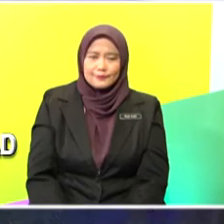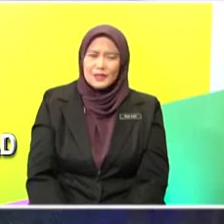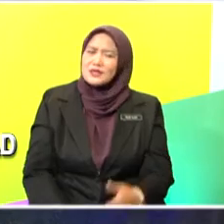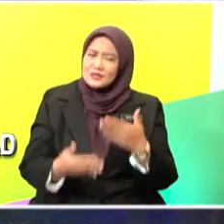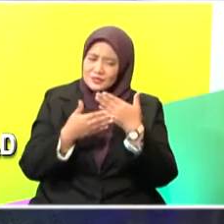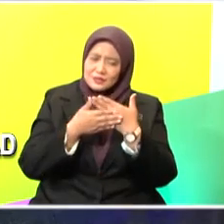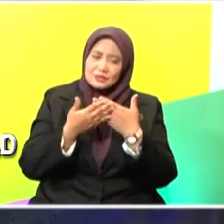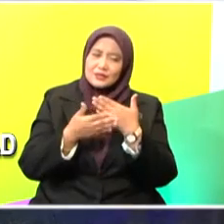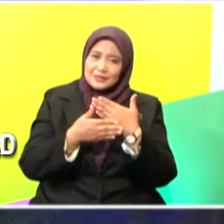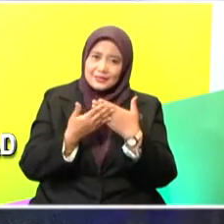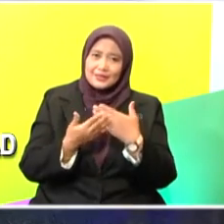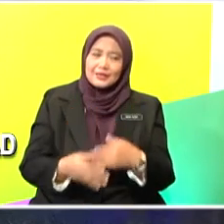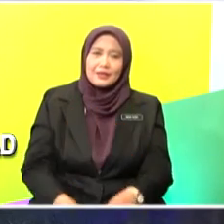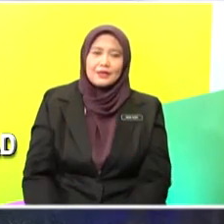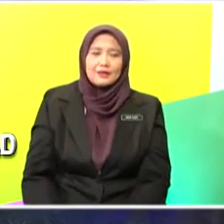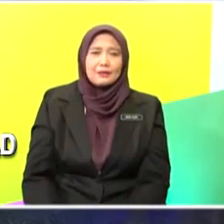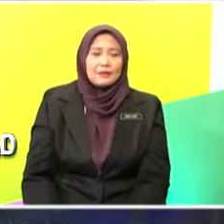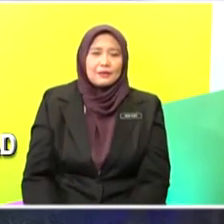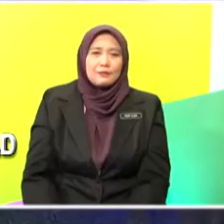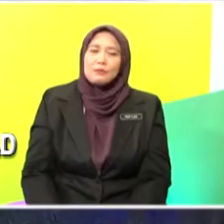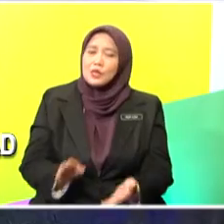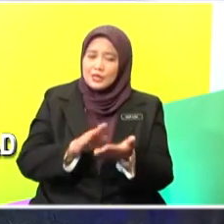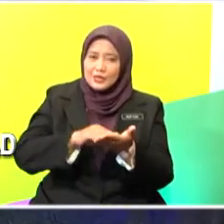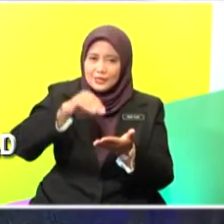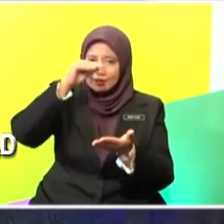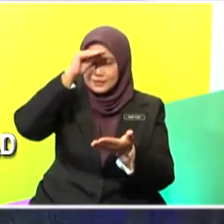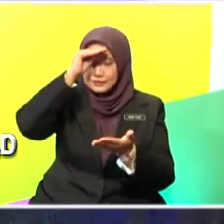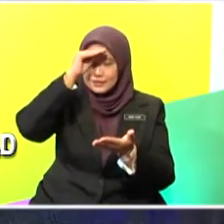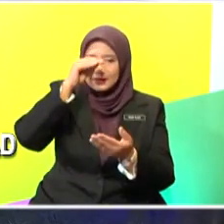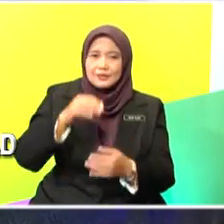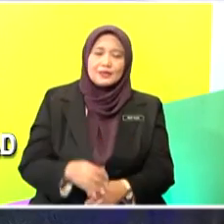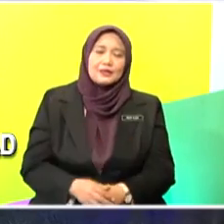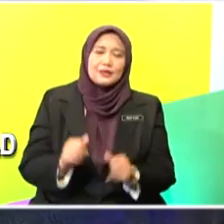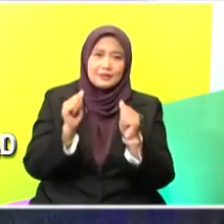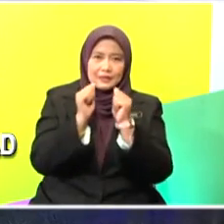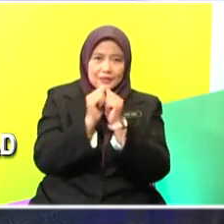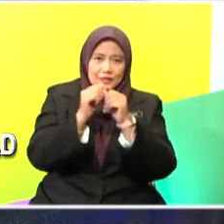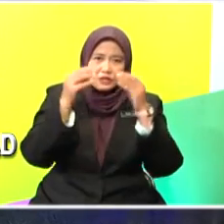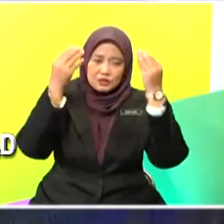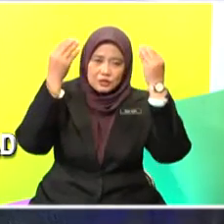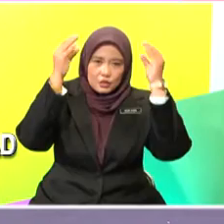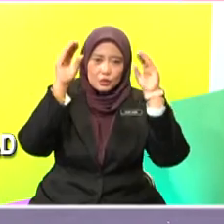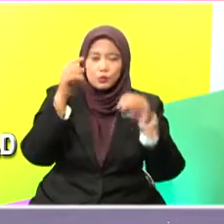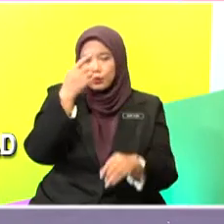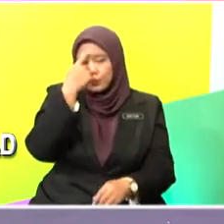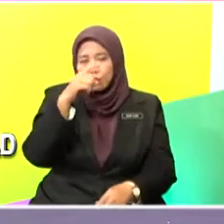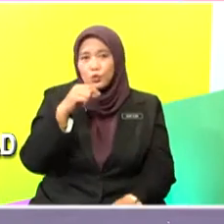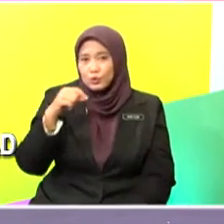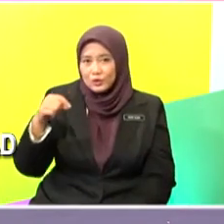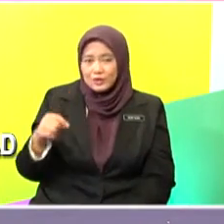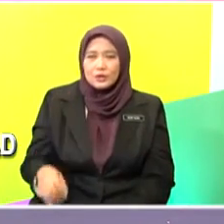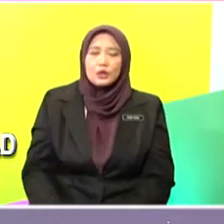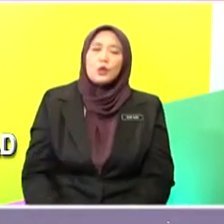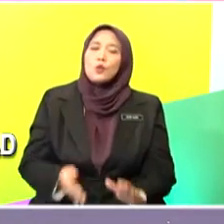cikgu. Bila belajar dengan cikgu, saya rasa senang nak tulis lepas ini. Yes. Okey, macam tu. Murid-murid boleh buat kat